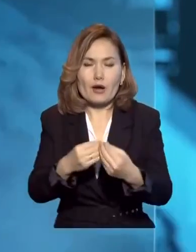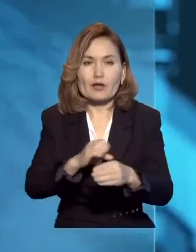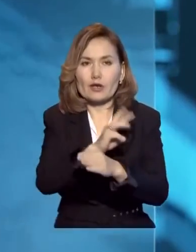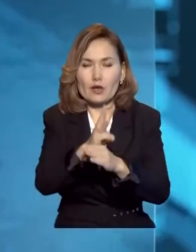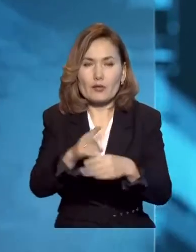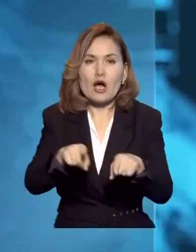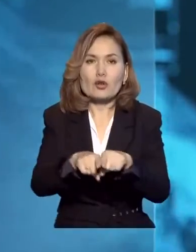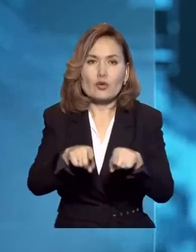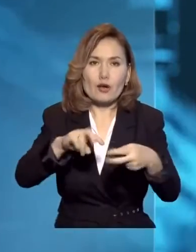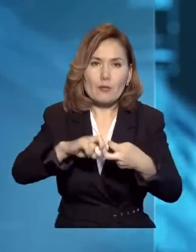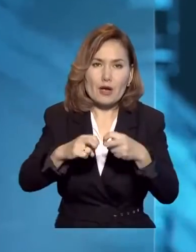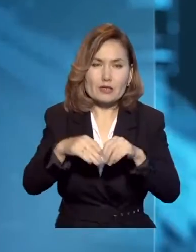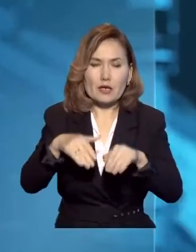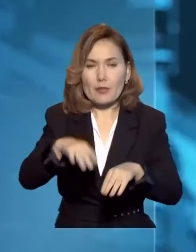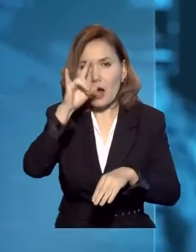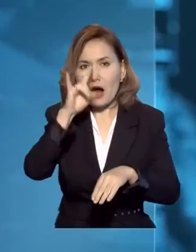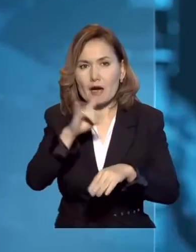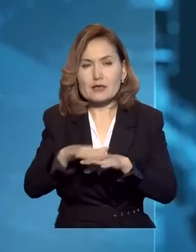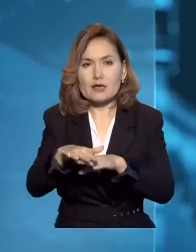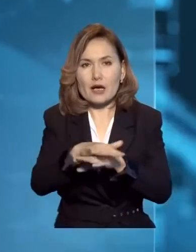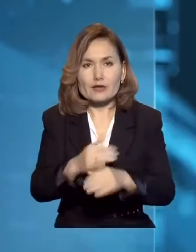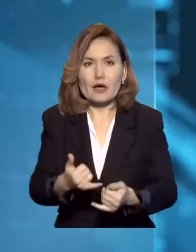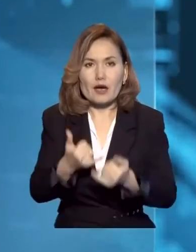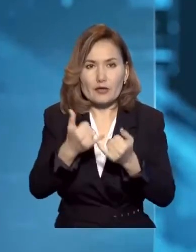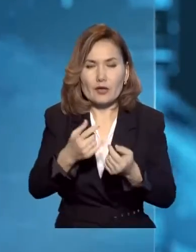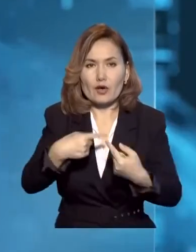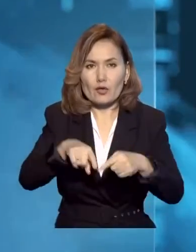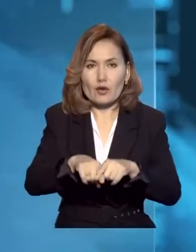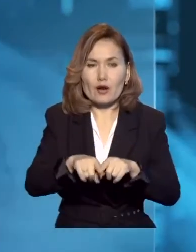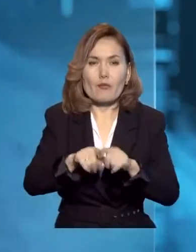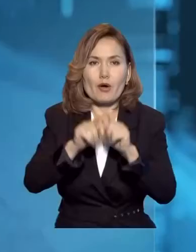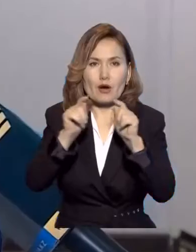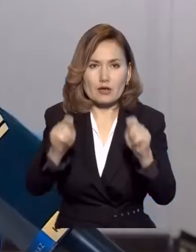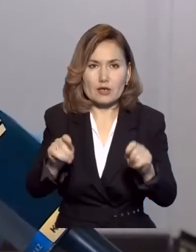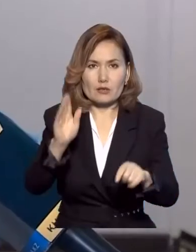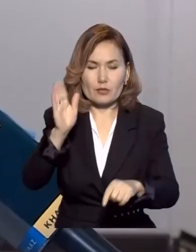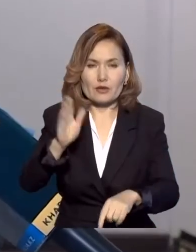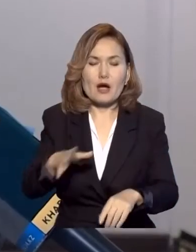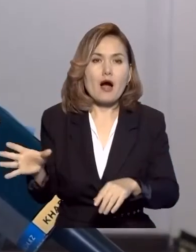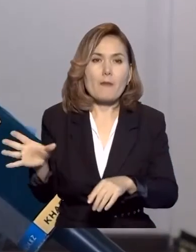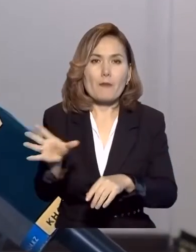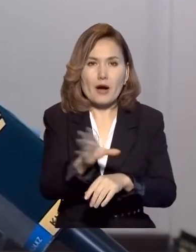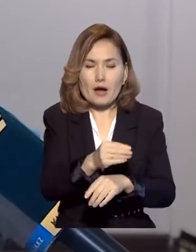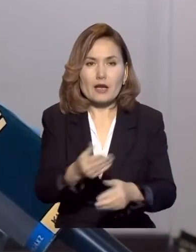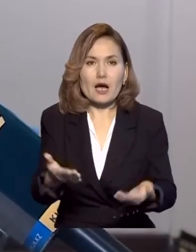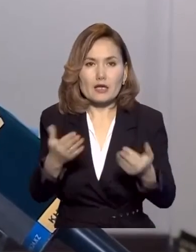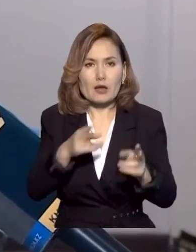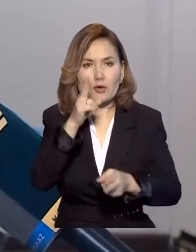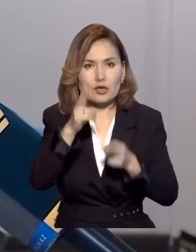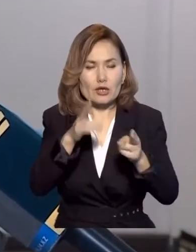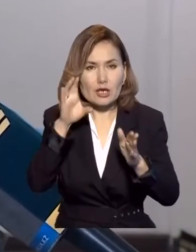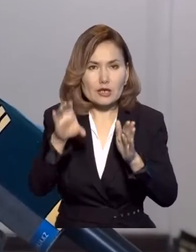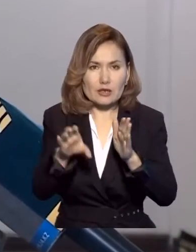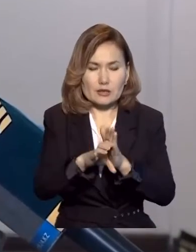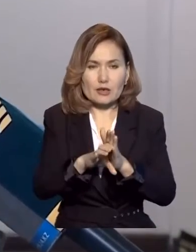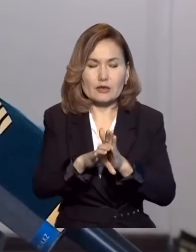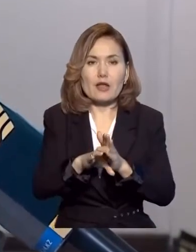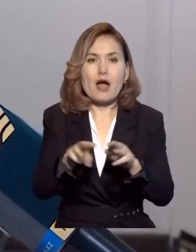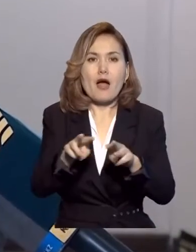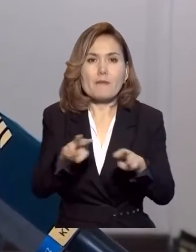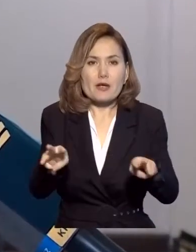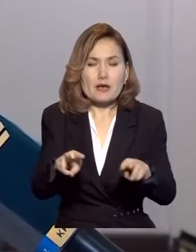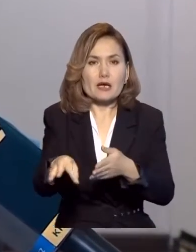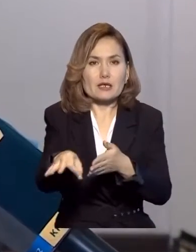балалар мәселелерін шешу үшін Қазақстан халқына деп аталатын қоғамдық қор құрылады. Барлық талаптарды ескеріп отырып, билік